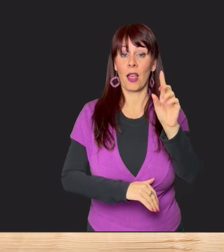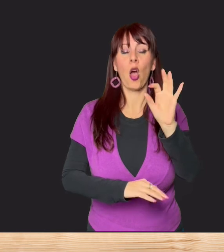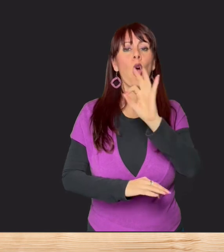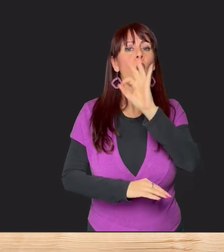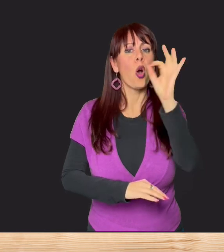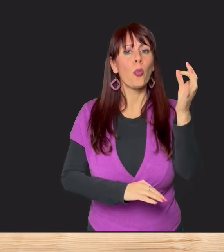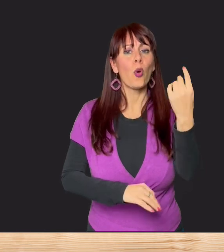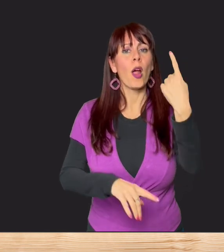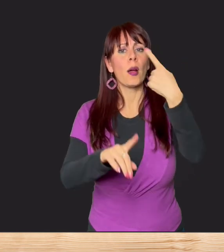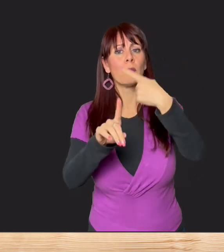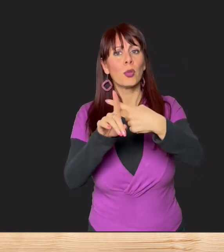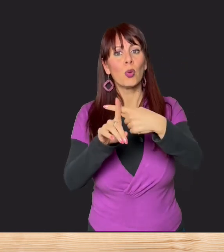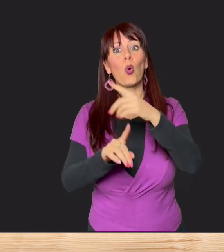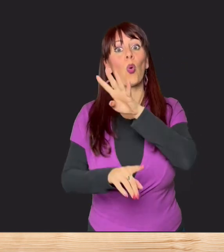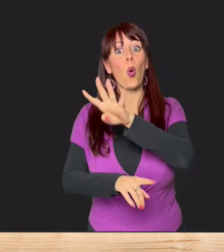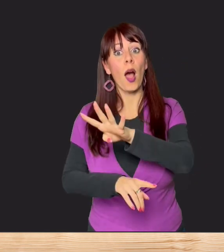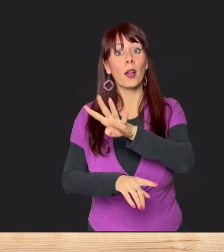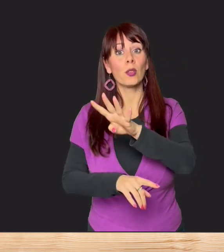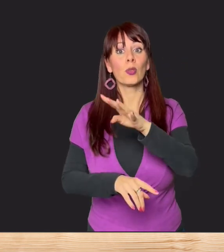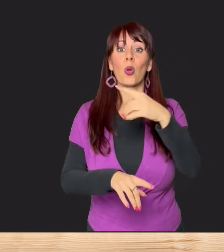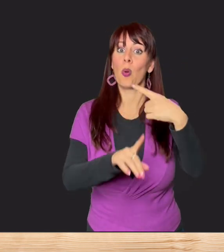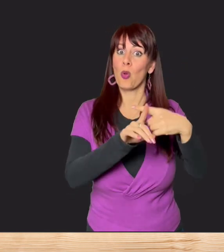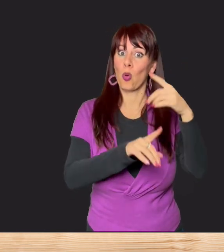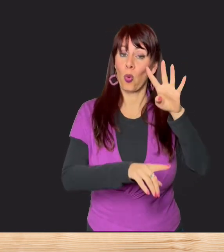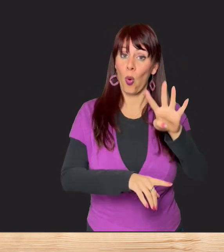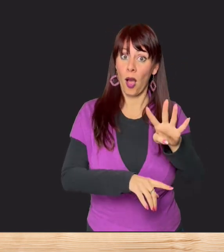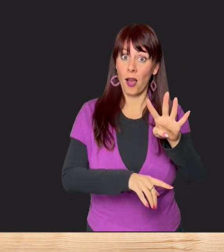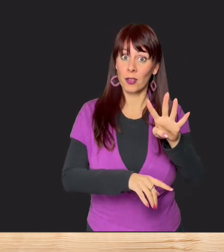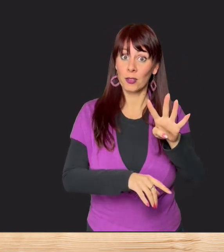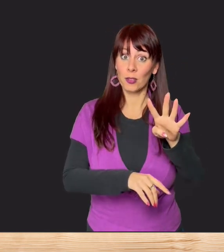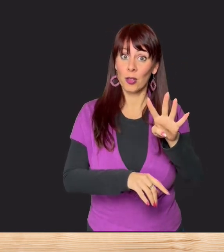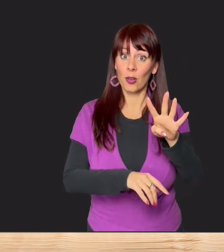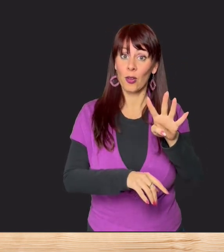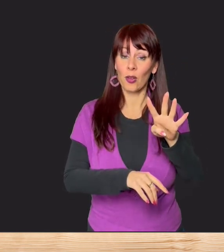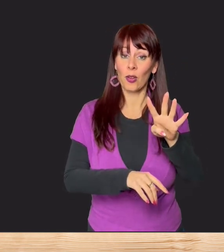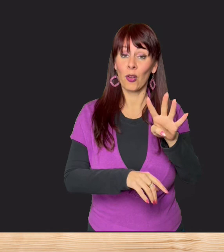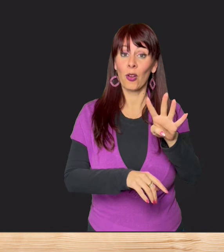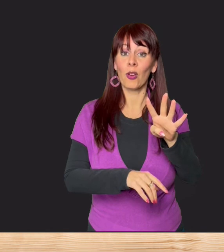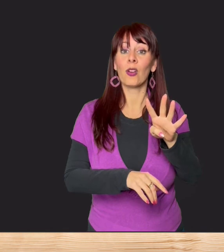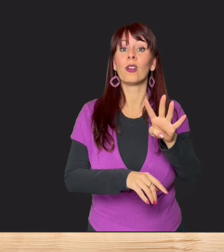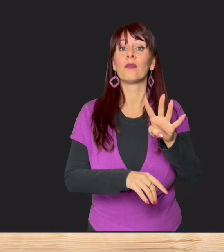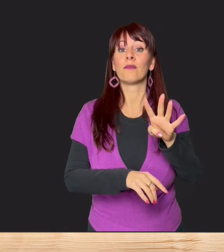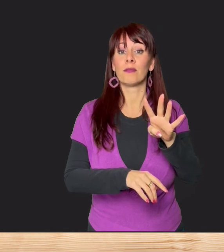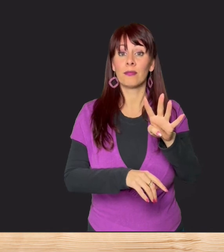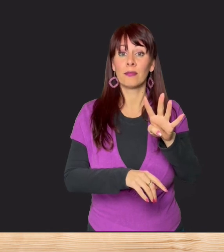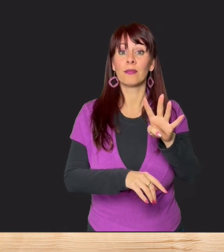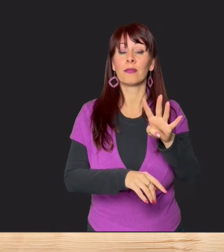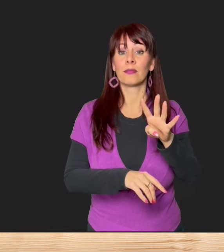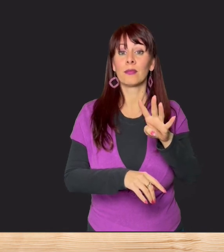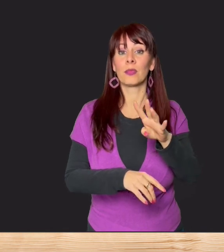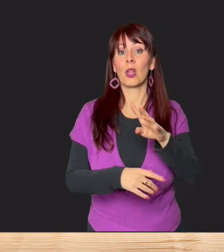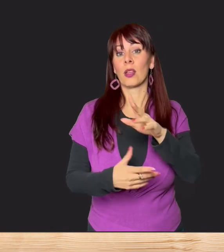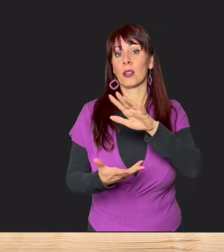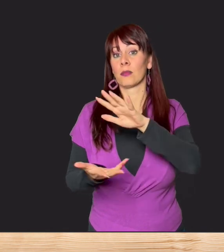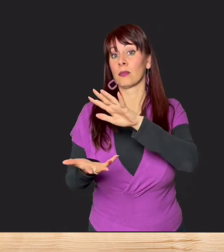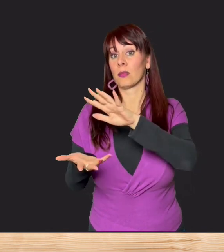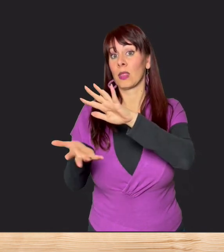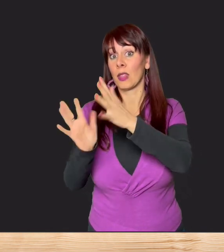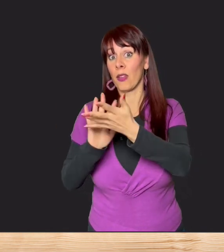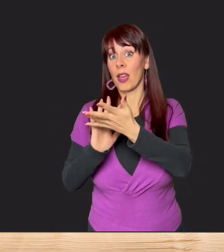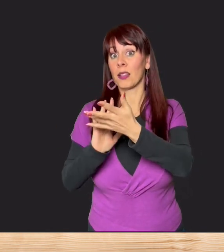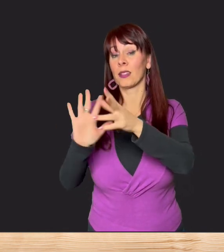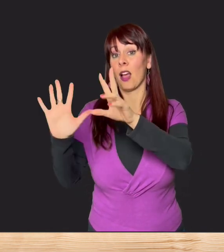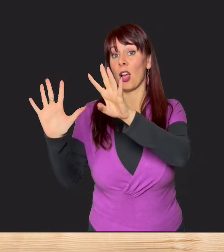ma anche se avesse aggiunto più 4 sia almeno endo che al sottraendo portando i numeri allo zero